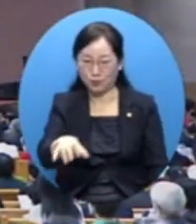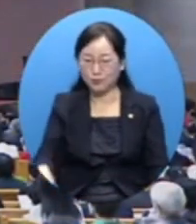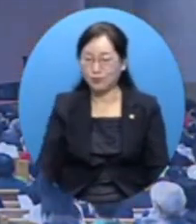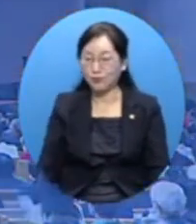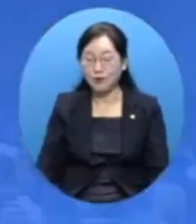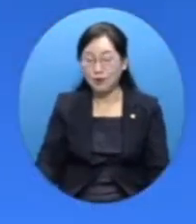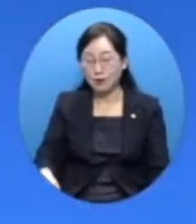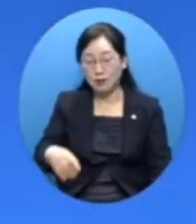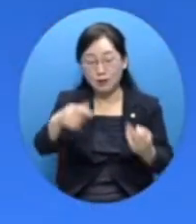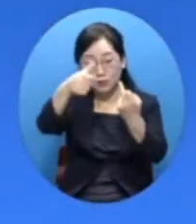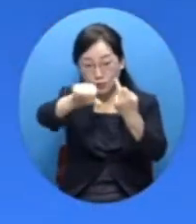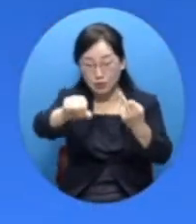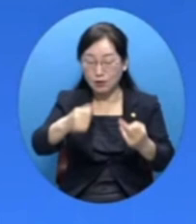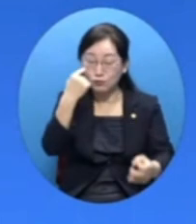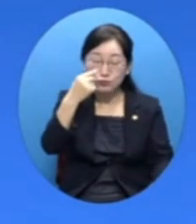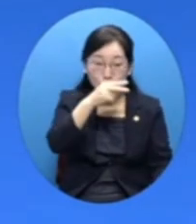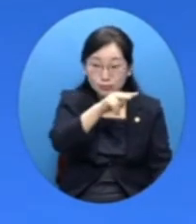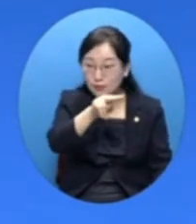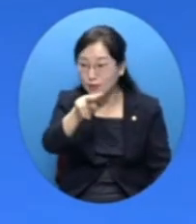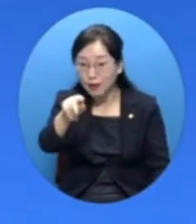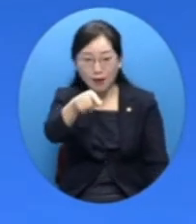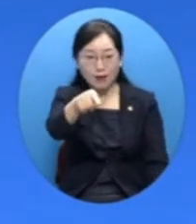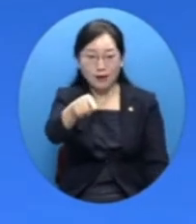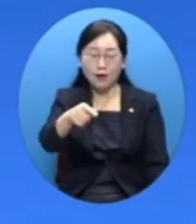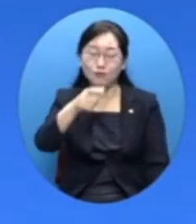보니 물이 풍